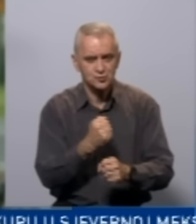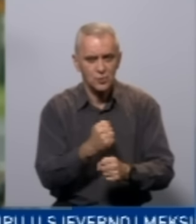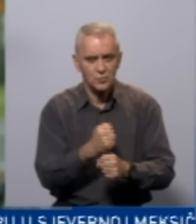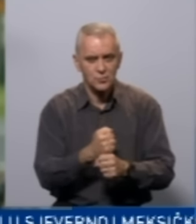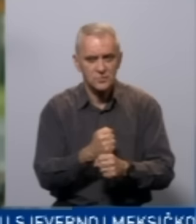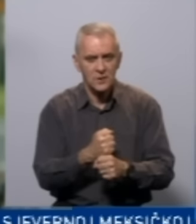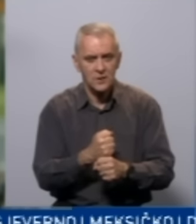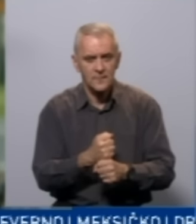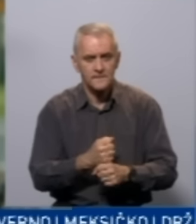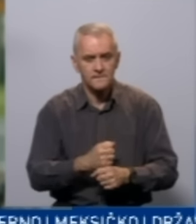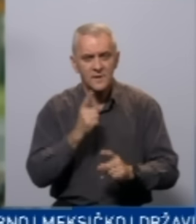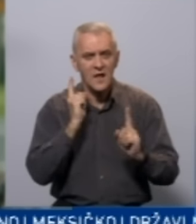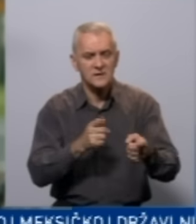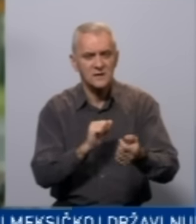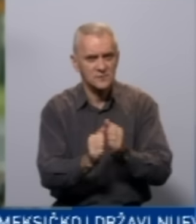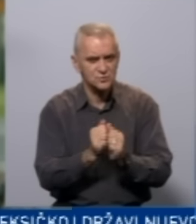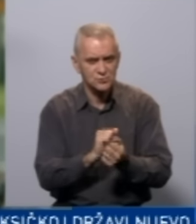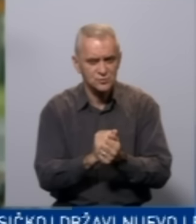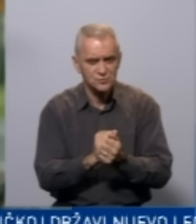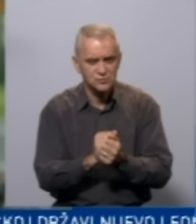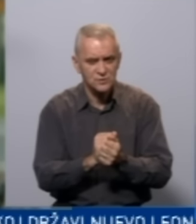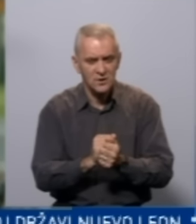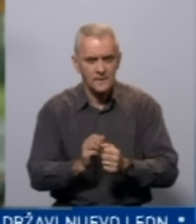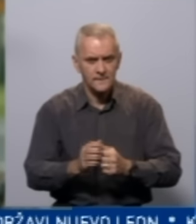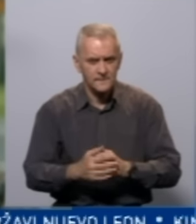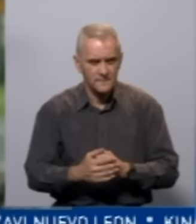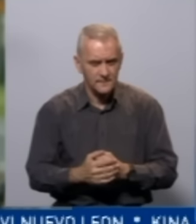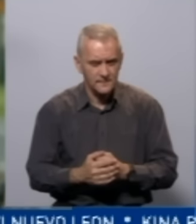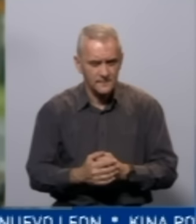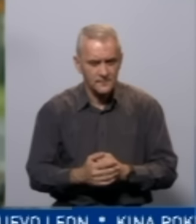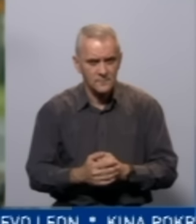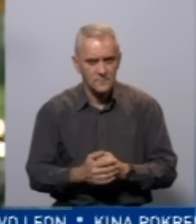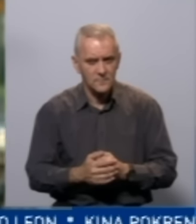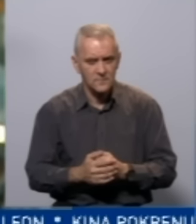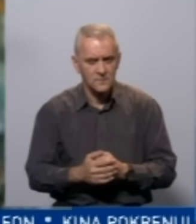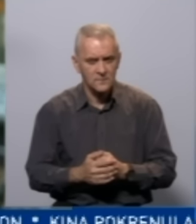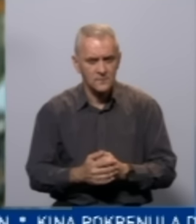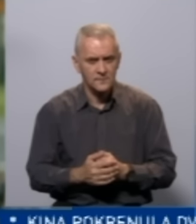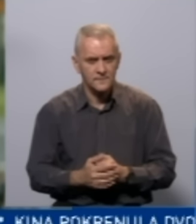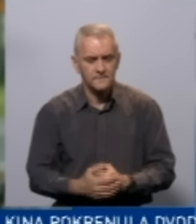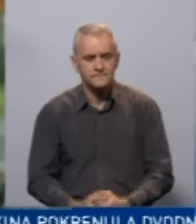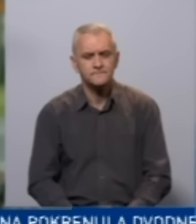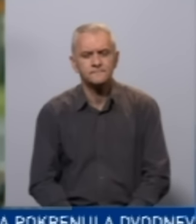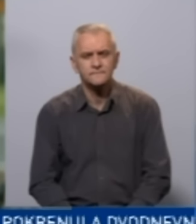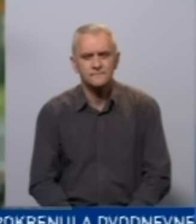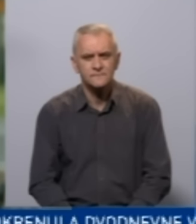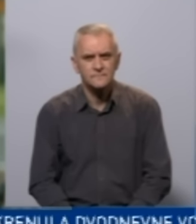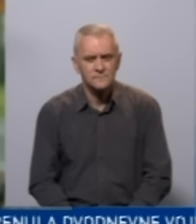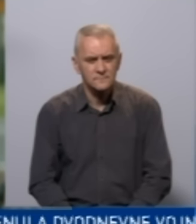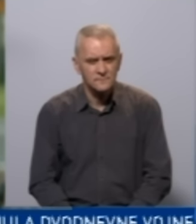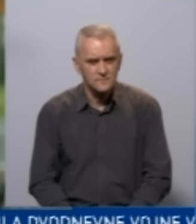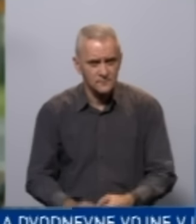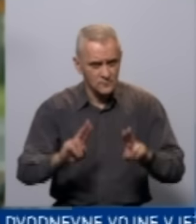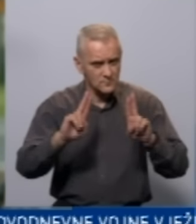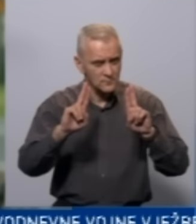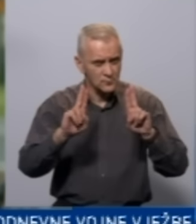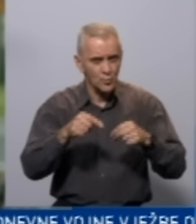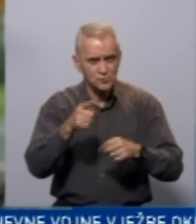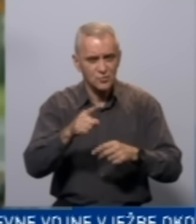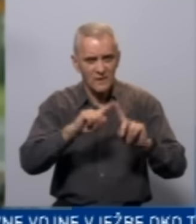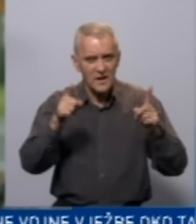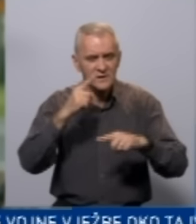negiranje genocida, ratnih zločina i glorificiranje ratnih zločinaca, ali tužioci u Bosni i Hercegovini to ne rade. Može li ova rezolucija